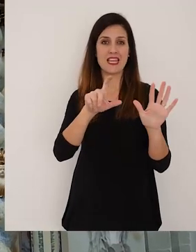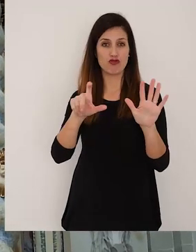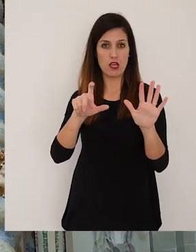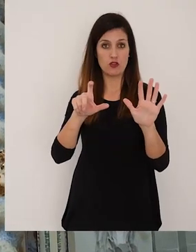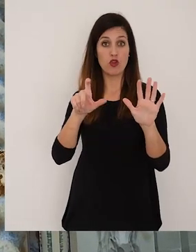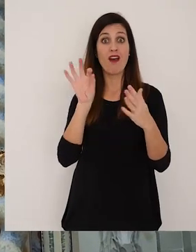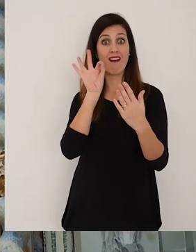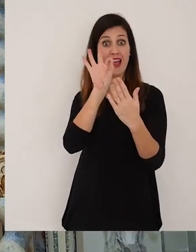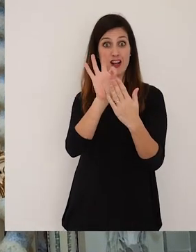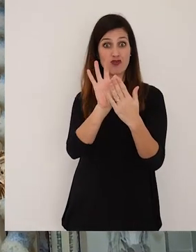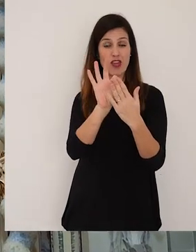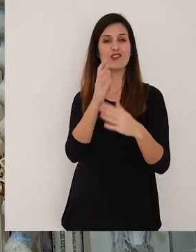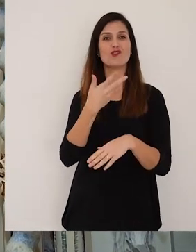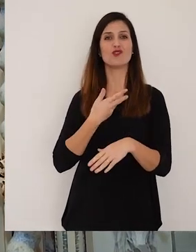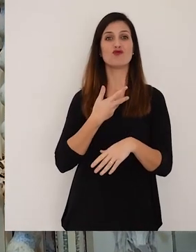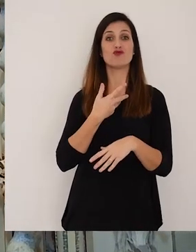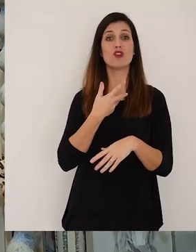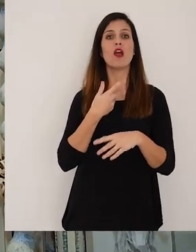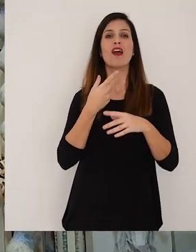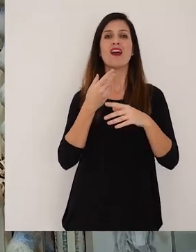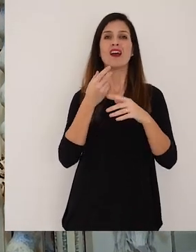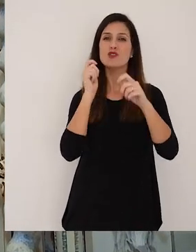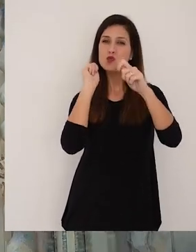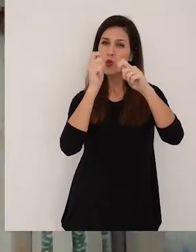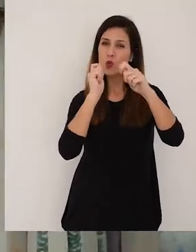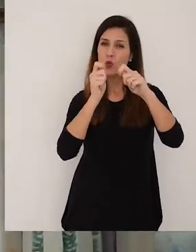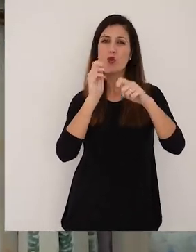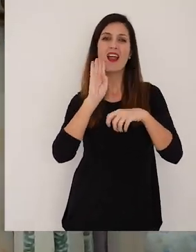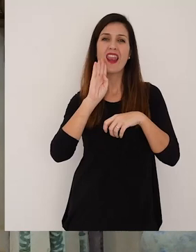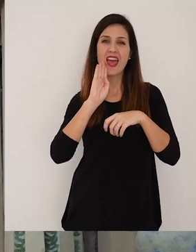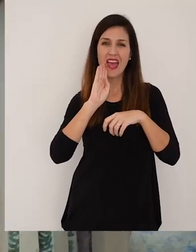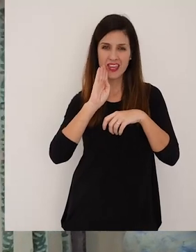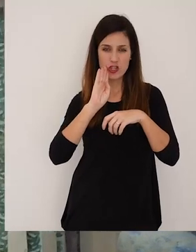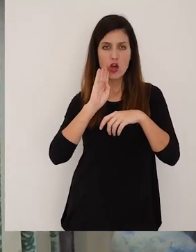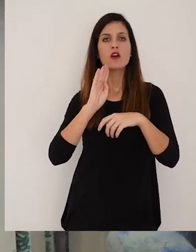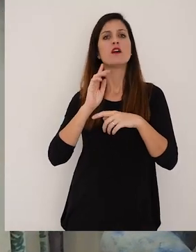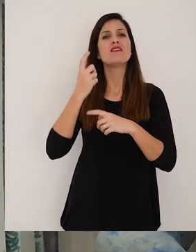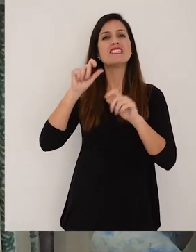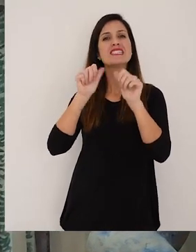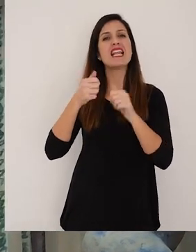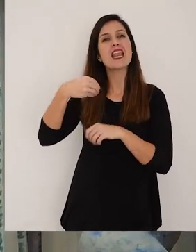Al centro si mostra la Maddalena, riprodotta in una deliziosa scultura lignea di scuola napoletana.